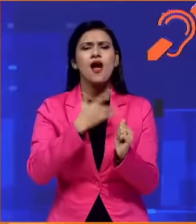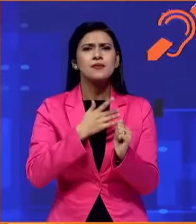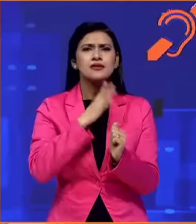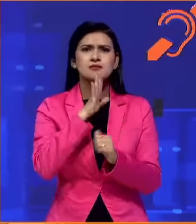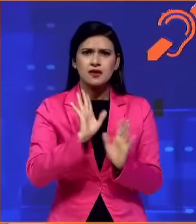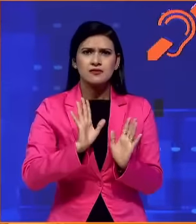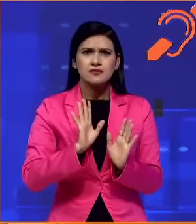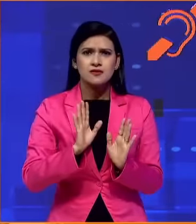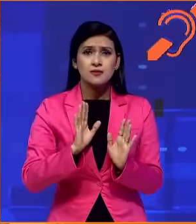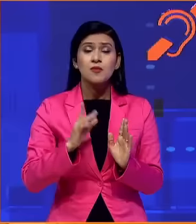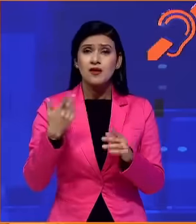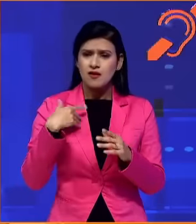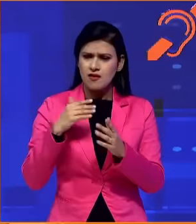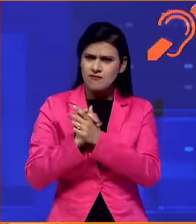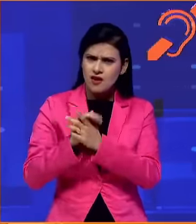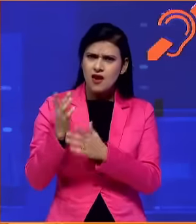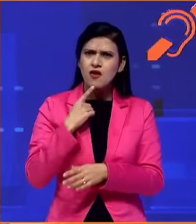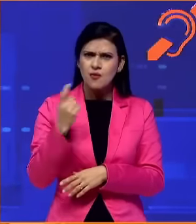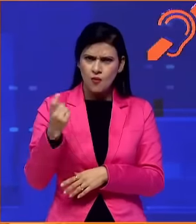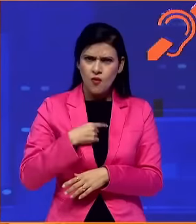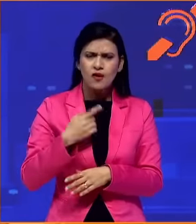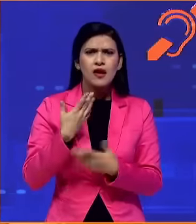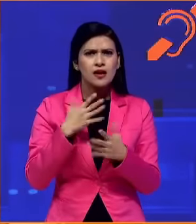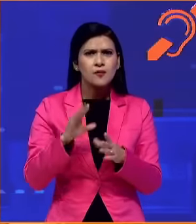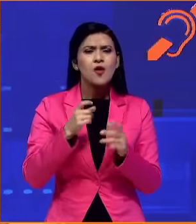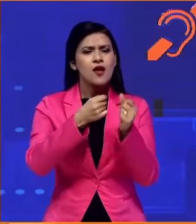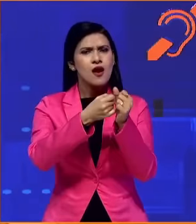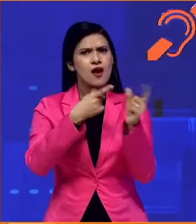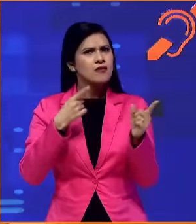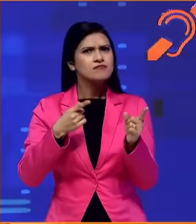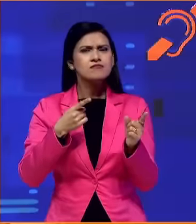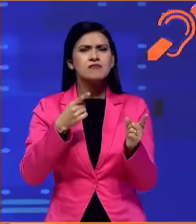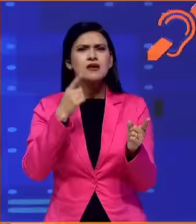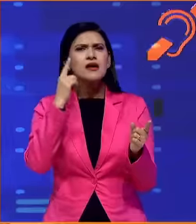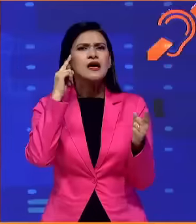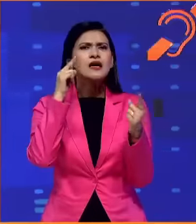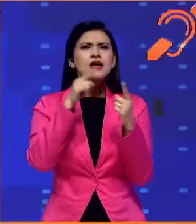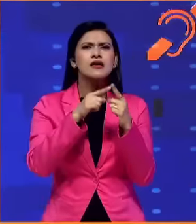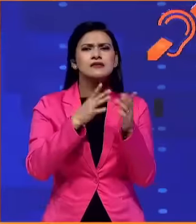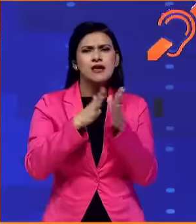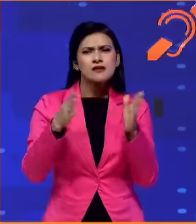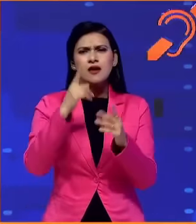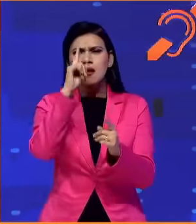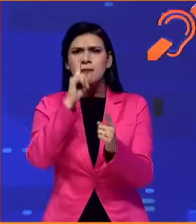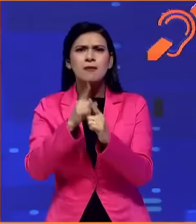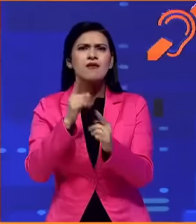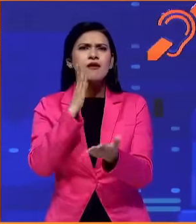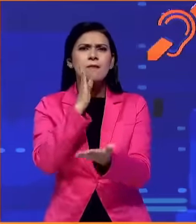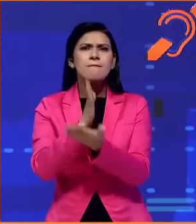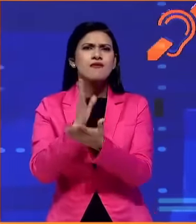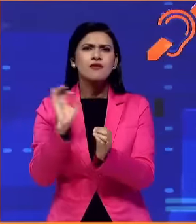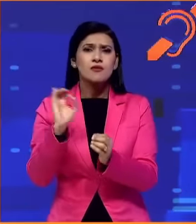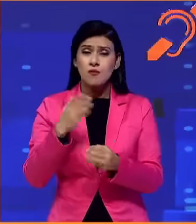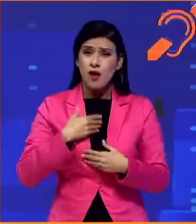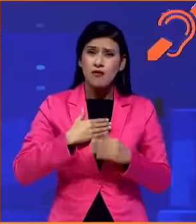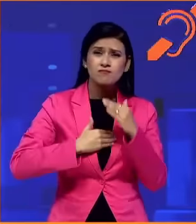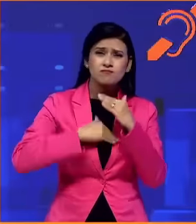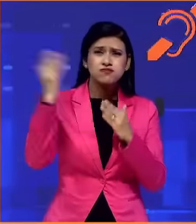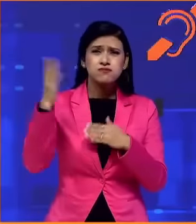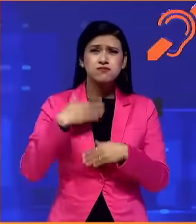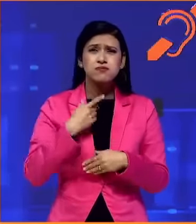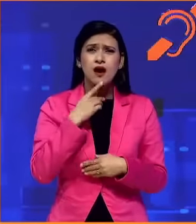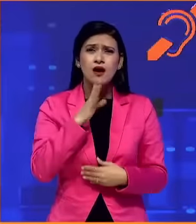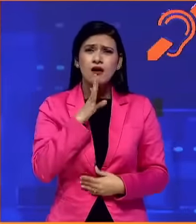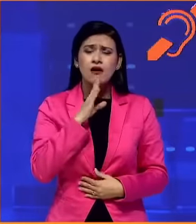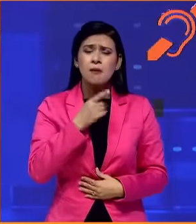हमारेकुछसहकर्मीदावाकरतेहैंकि कांग्रेसकेयेलोगइसपरकमया ज्यादाविश्वासकरतेहैं।मैंनेकहाकिमैंसबसेज्यादा'राम-राम'बोलताहूँ; मैंहर